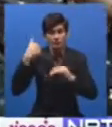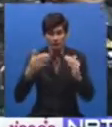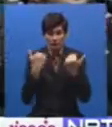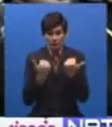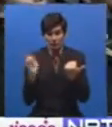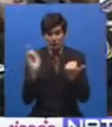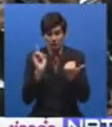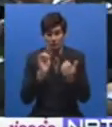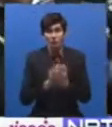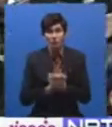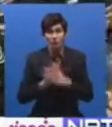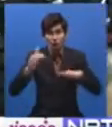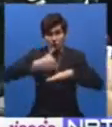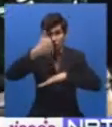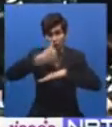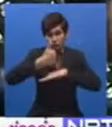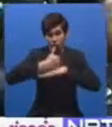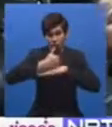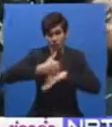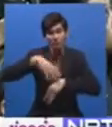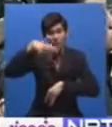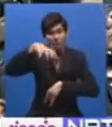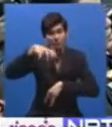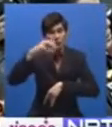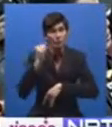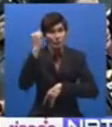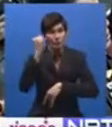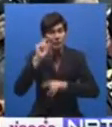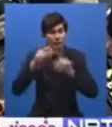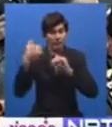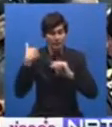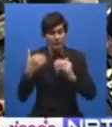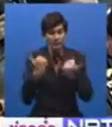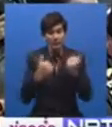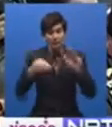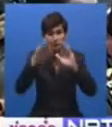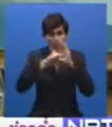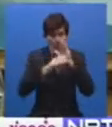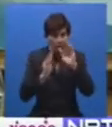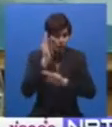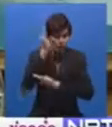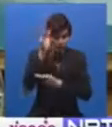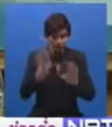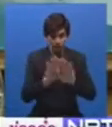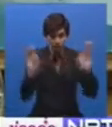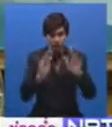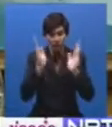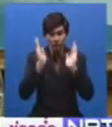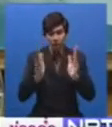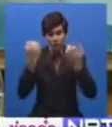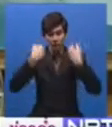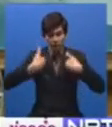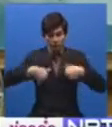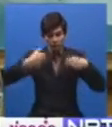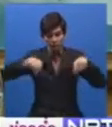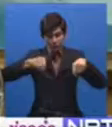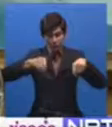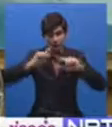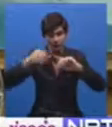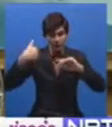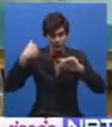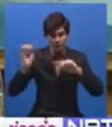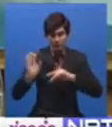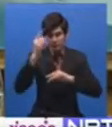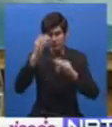ดีโลกณภูเก็ตอธิบดีกรมการขนส่งทางบกเปิดเผยว่าขั้นตอนต่อไปจะเปิดให้ผู้ที่ขับรถจักรยานยนต์สาธารณะในวิน